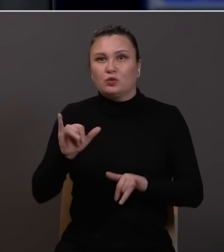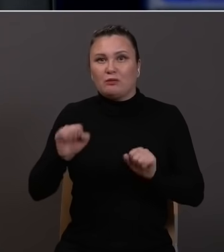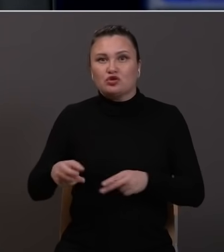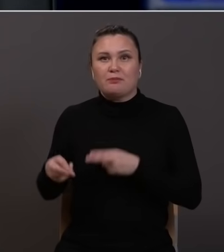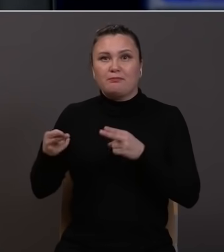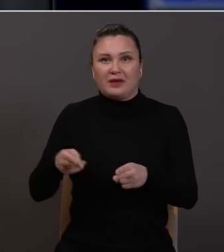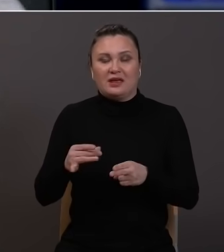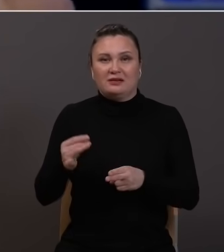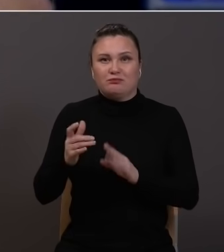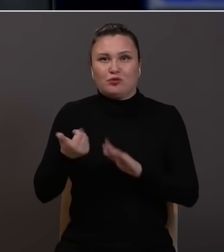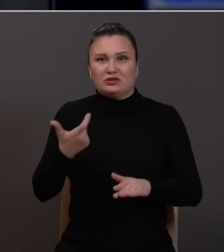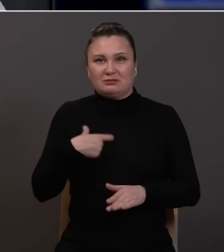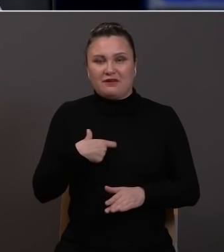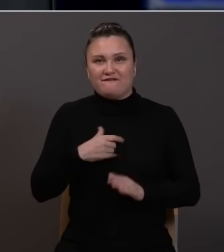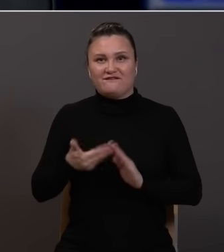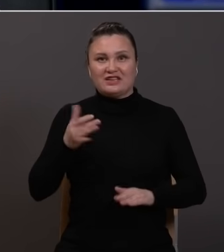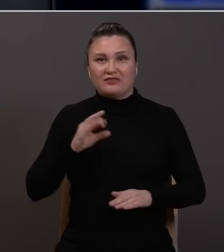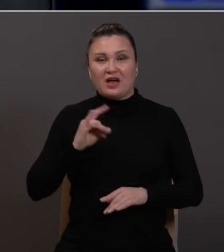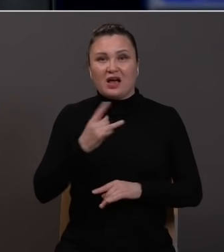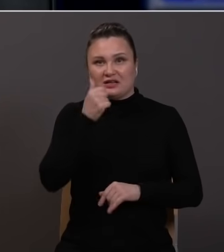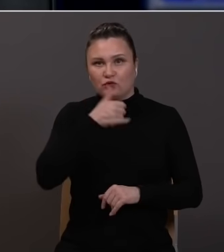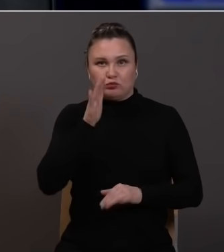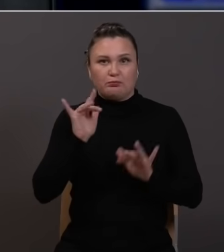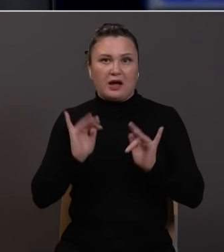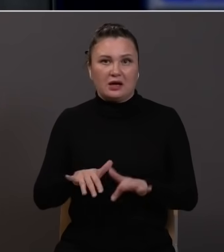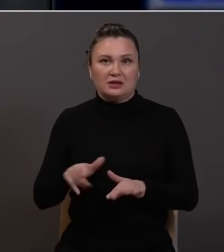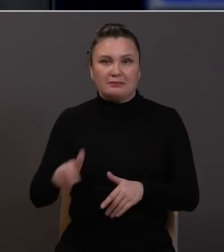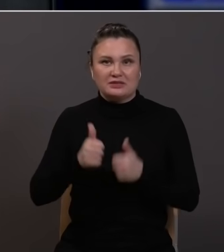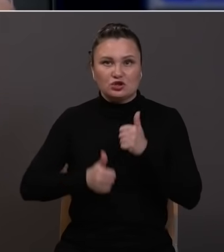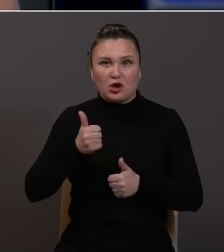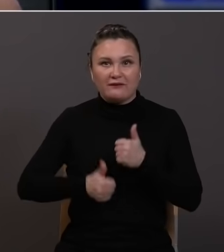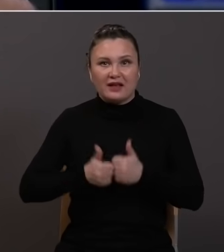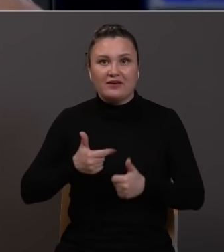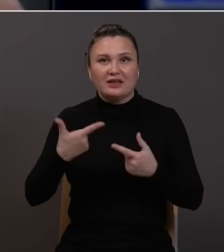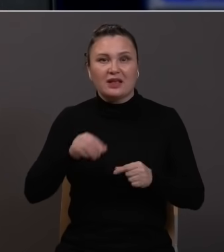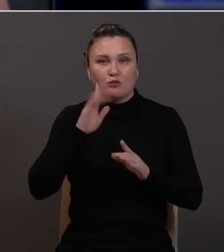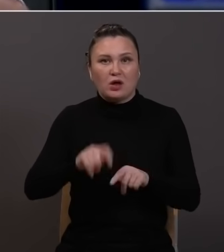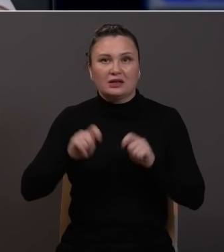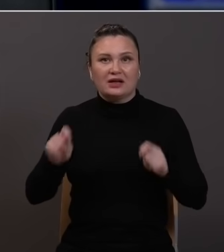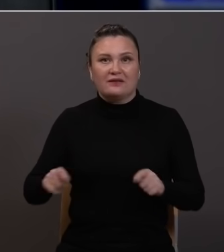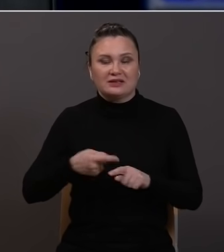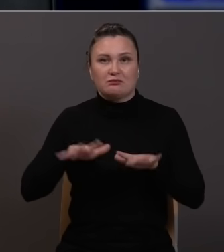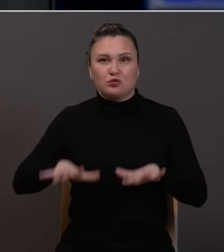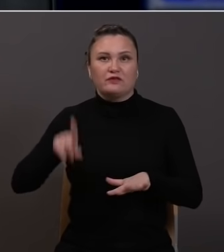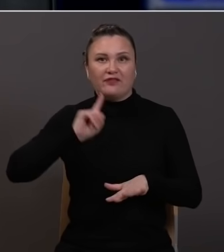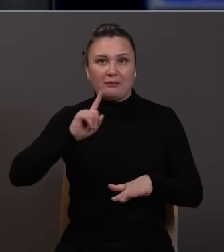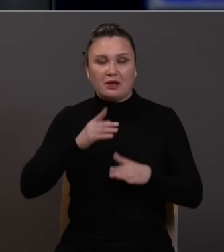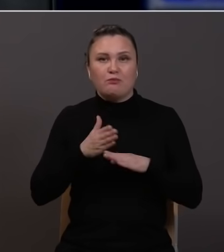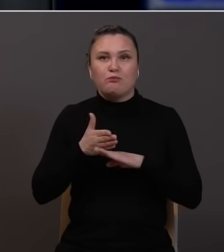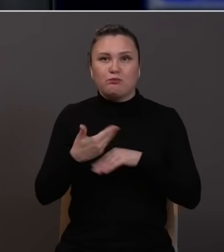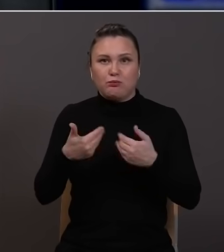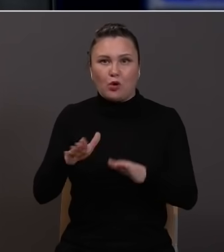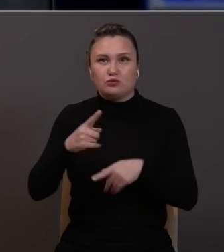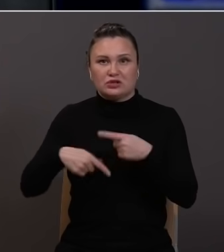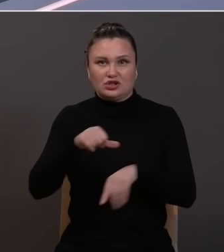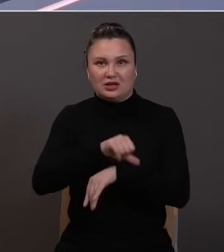и бросить себе вызов. То есть раз в год после этого будет проходить соревнование, где будет открываться вот этот пункт временного пропуска через границу,